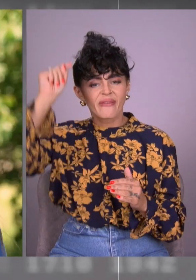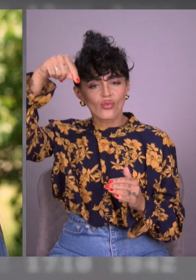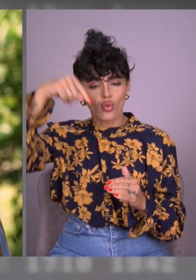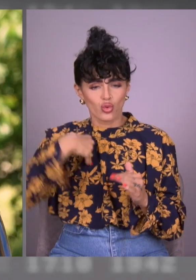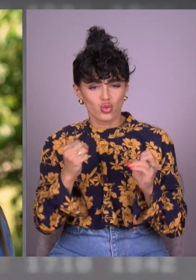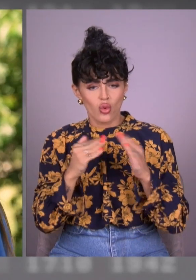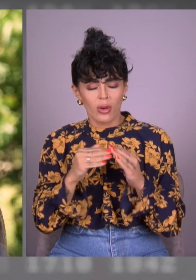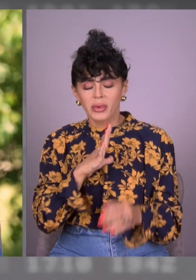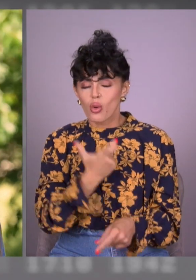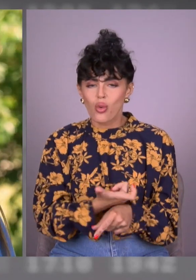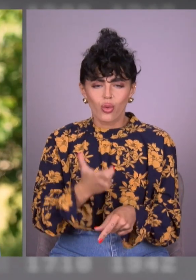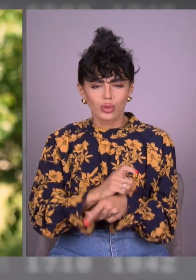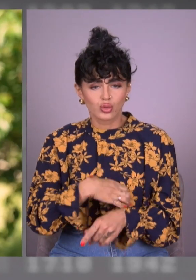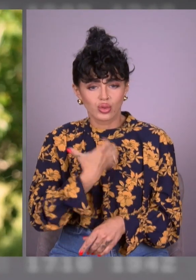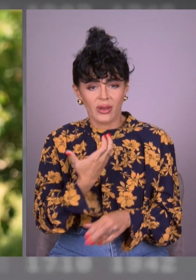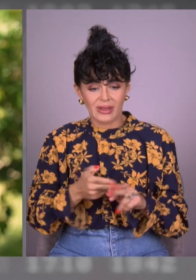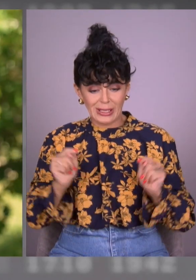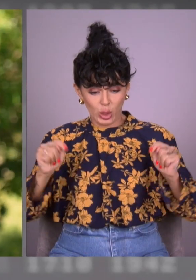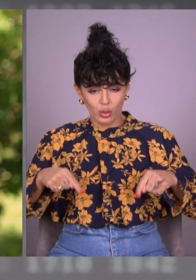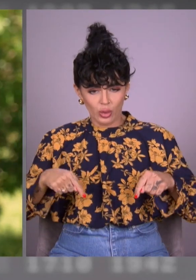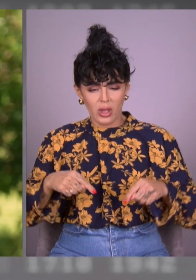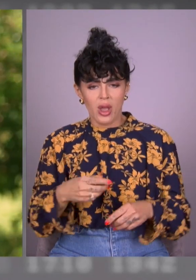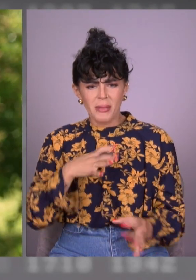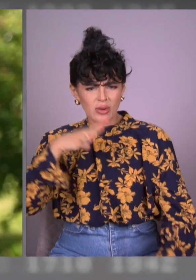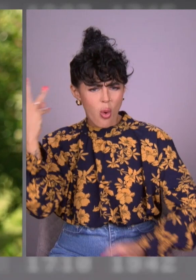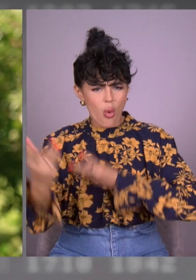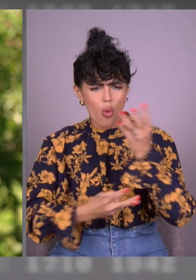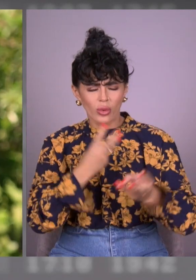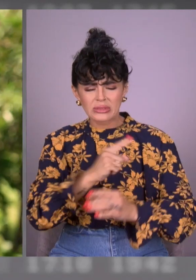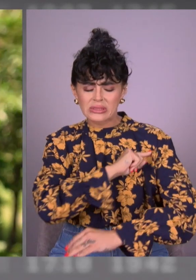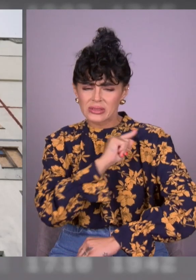було жахливо. Саме тут горіло.